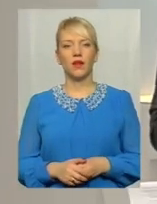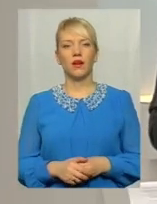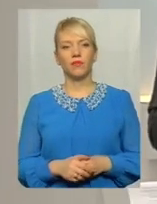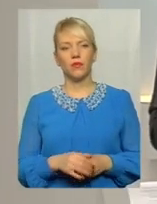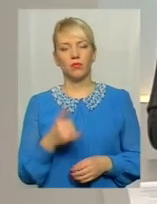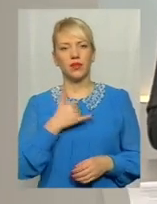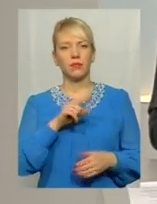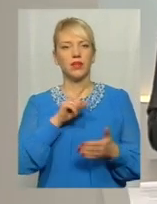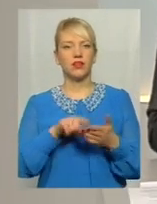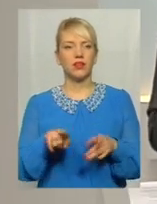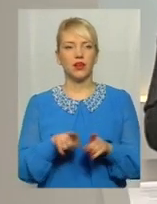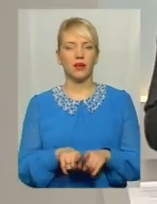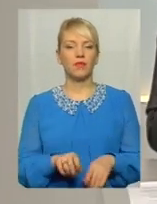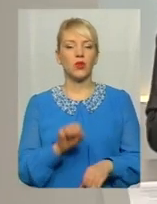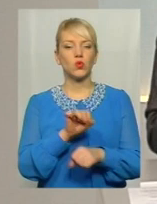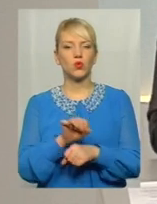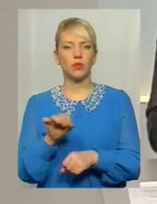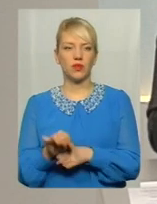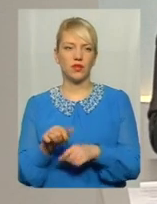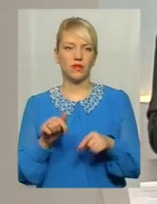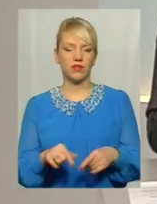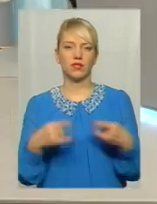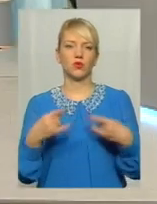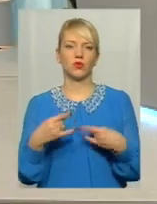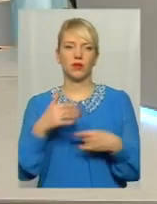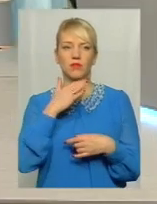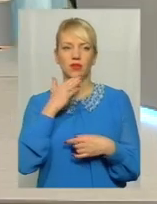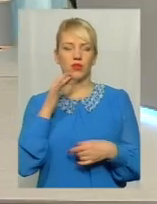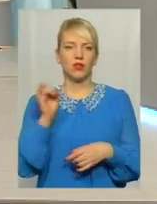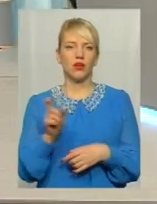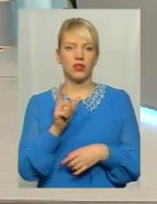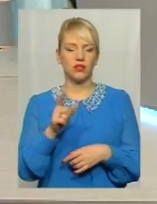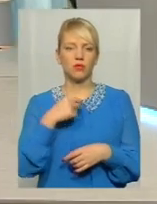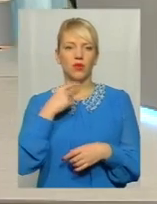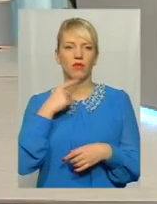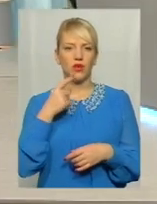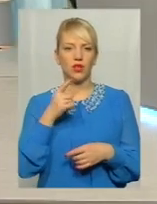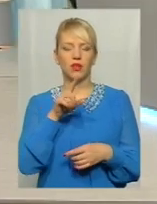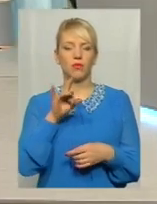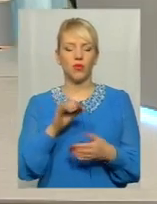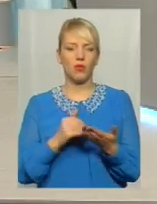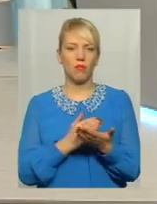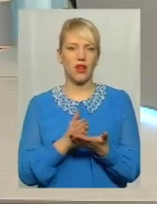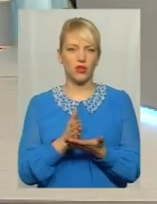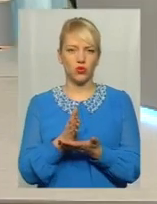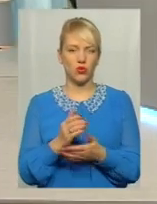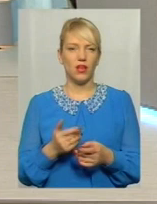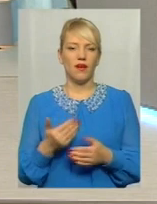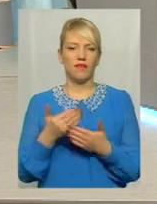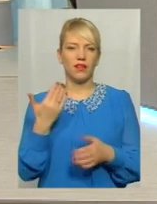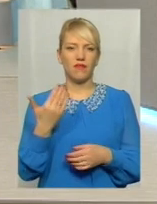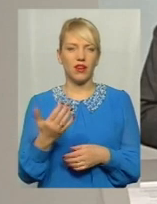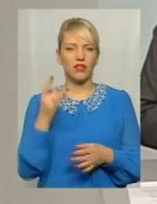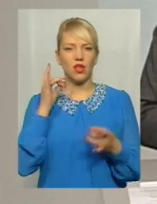вас обох з приводу зупинок. В цій студії вже неодноразово ми презентували мережу, і від вас лунали те,